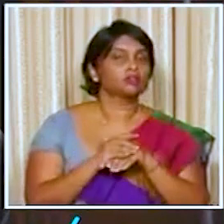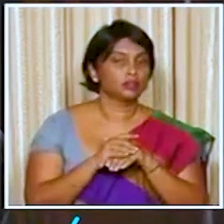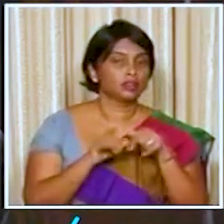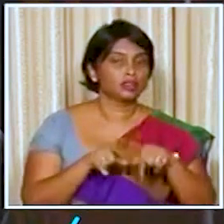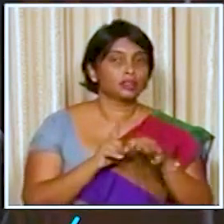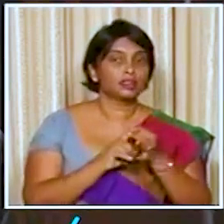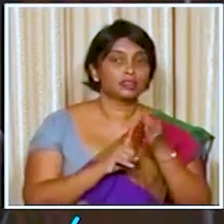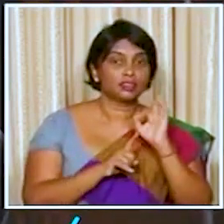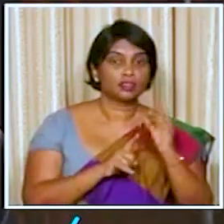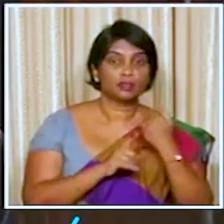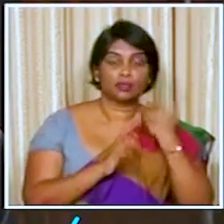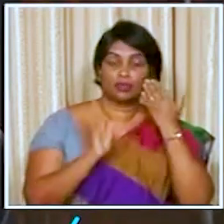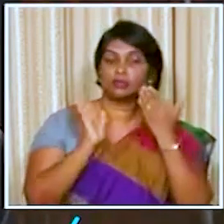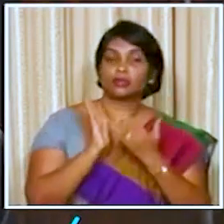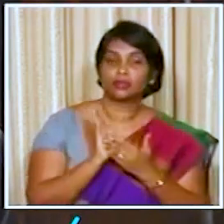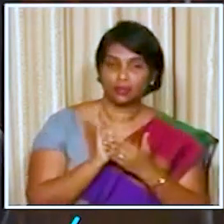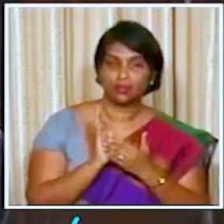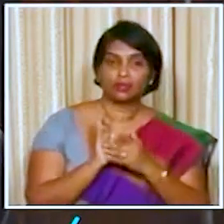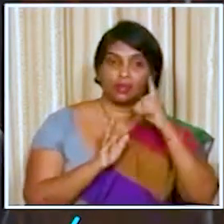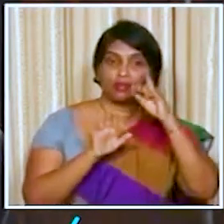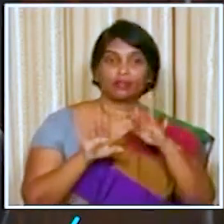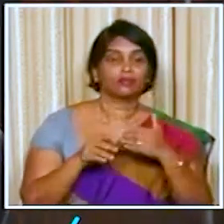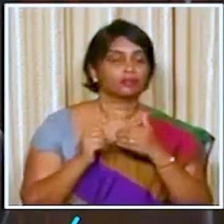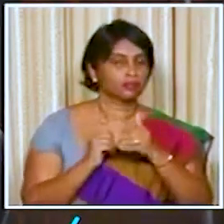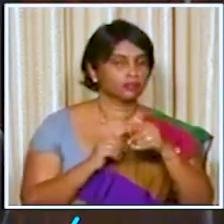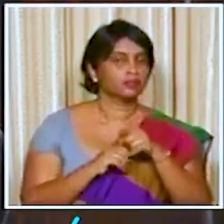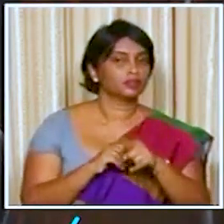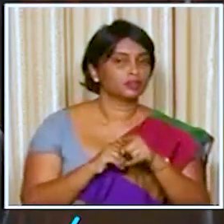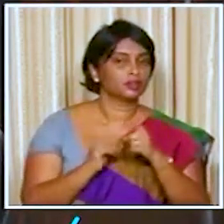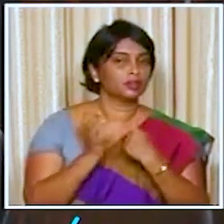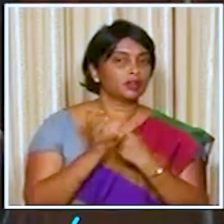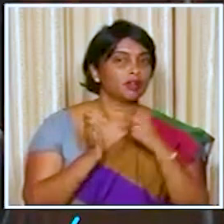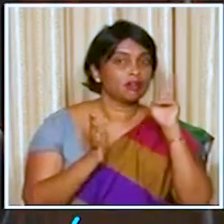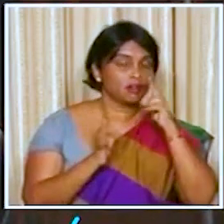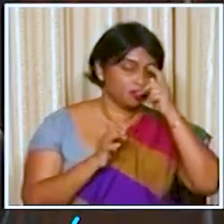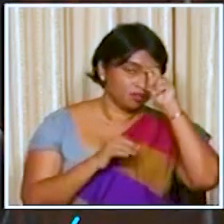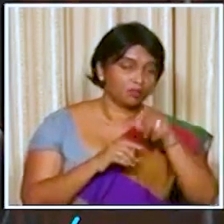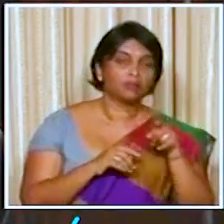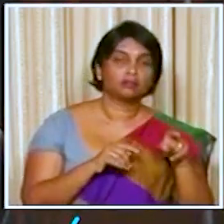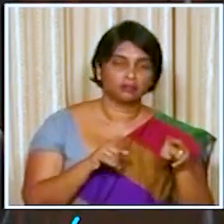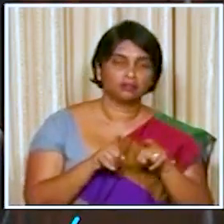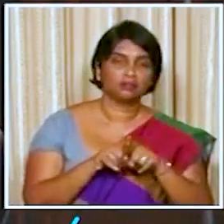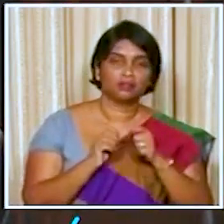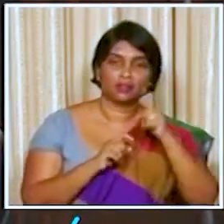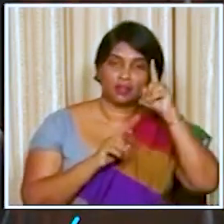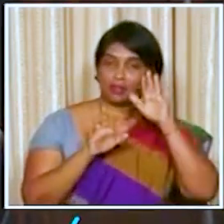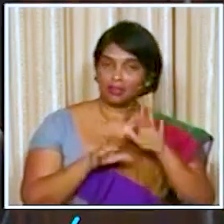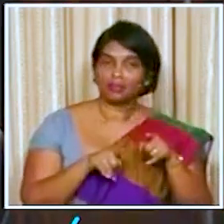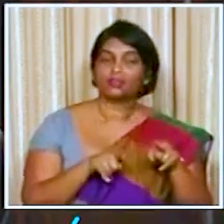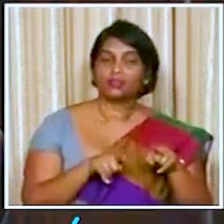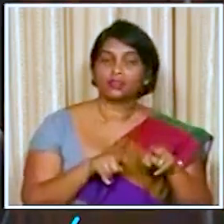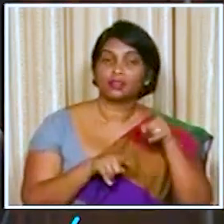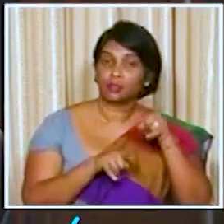ඉන්න ජනතුමාගේ ආදර්ශයේ ආශිර්වාදය ඇතුව රනිල් වික්‍රමසිංහ මහතාගේ ආශිර්වාදය ඇතුව